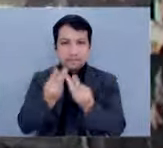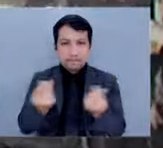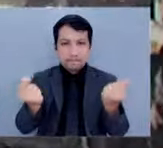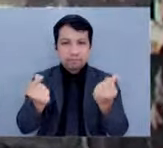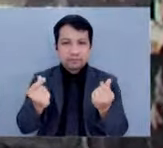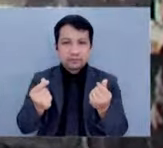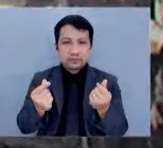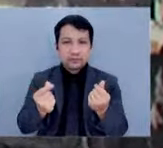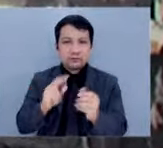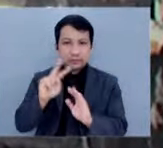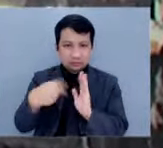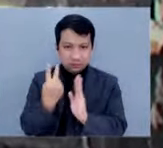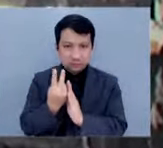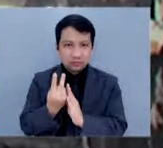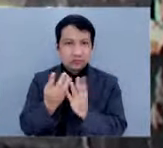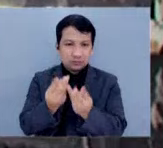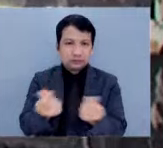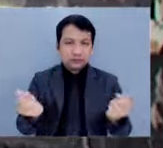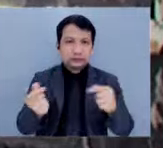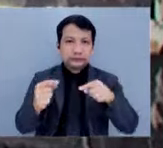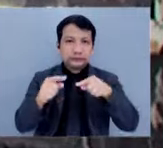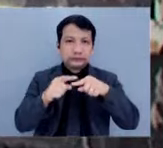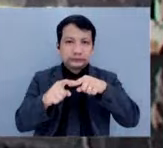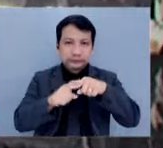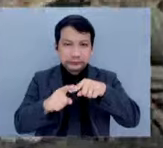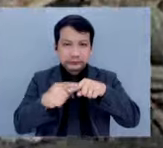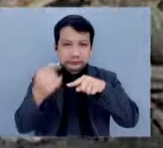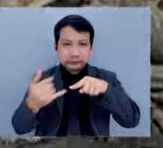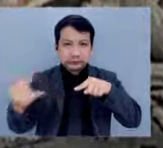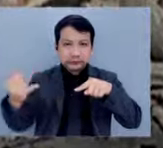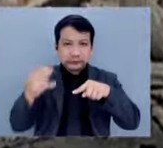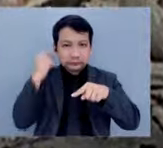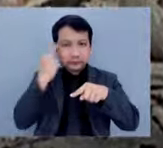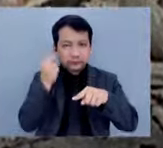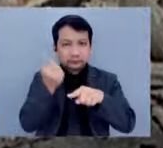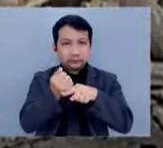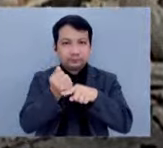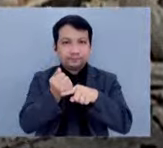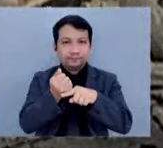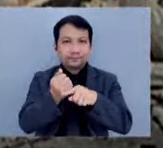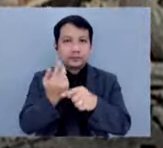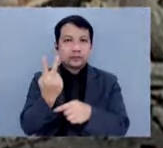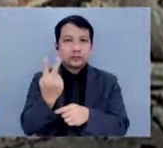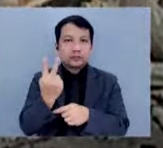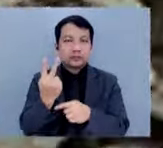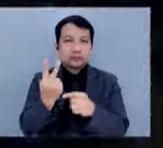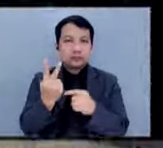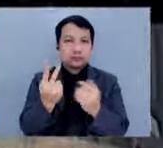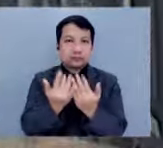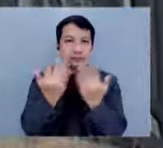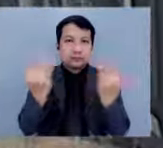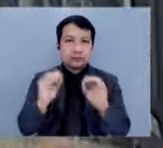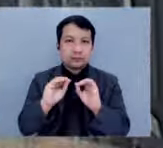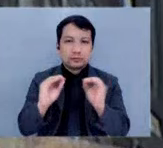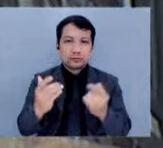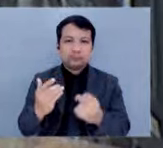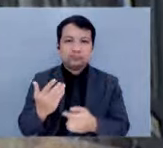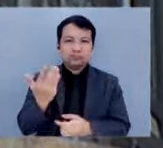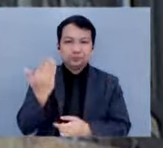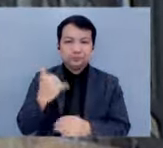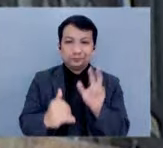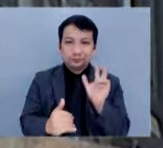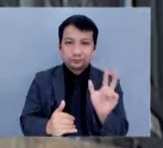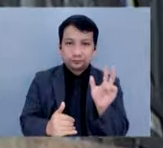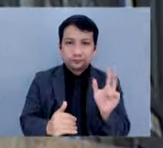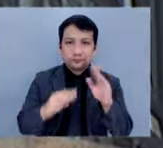ang 2 oras. Electrical short circuit ang itinuturong sani ng 2 sunog. Wala namang nasaktan pero higit 30